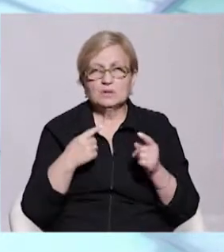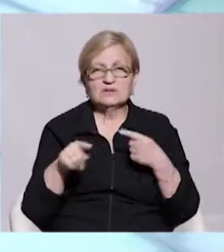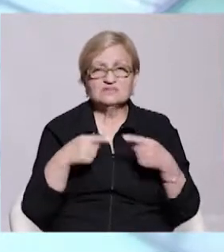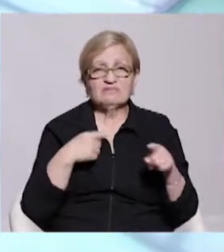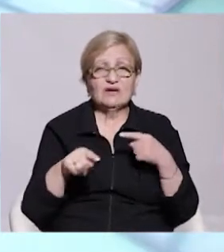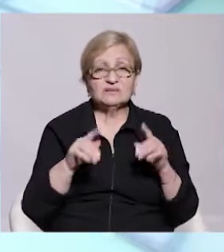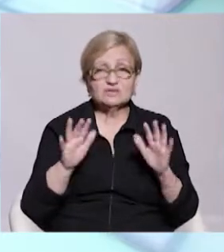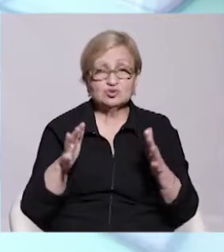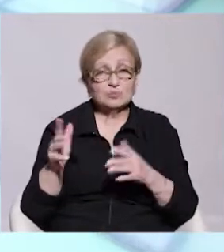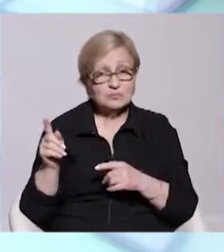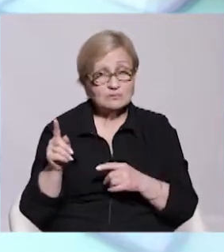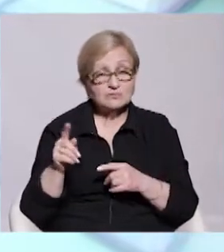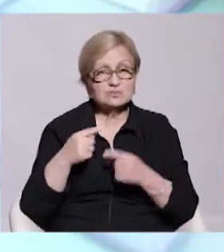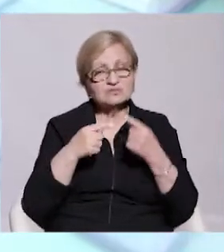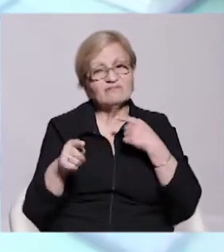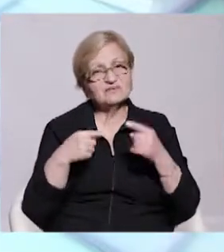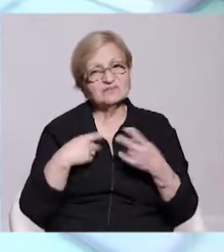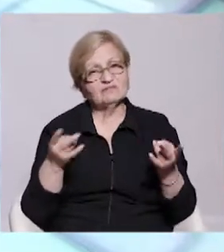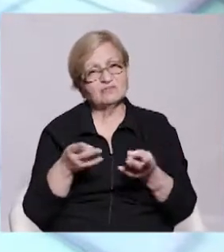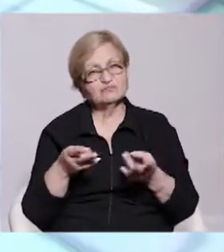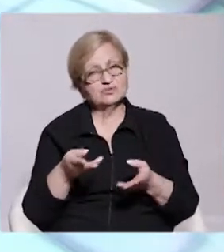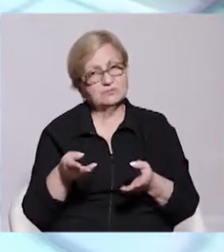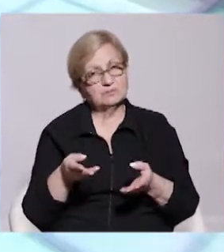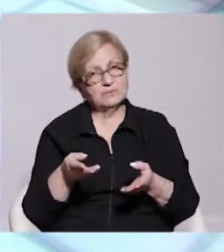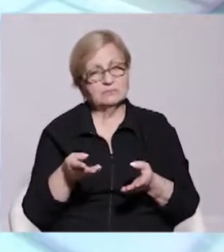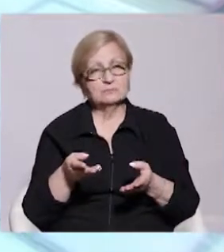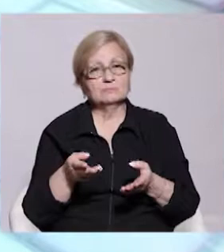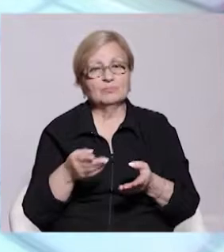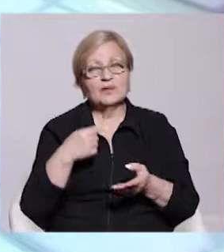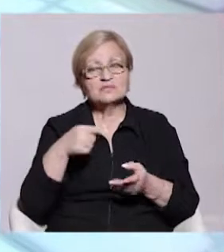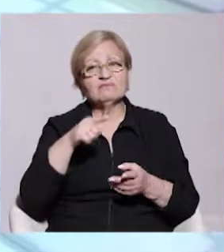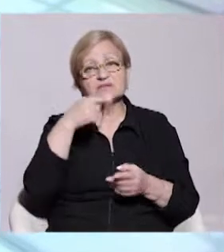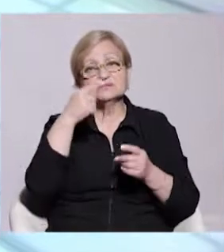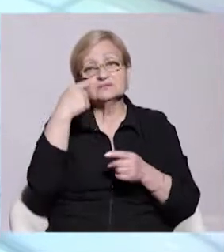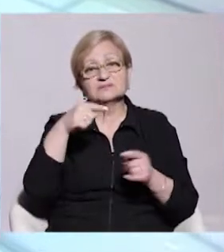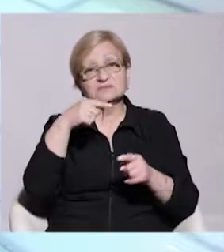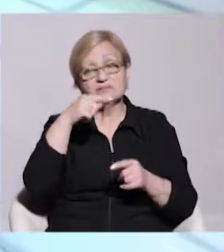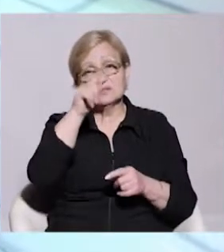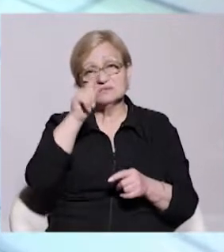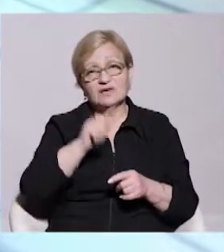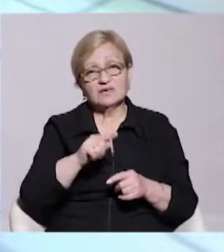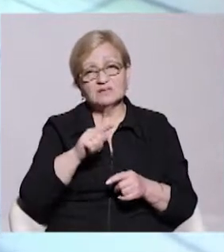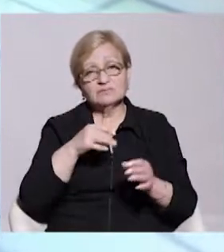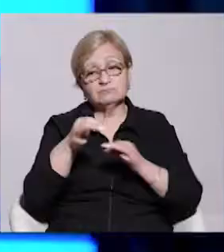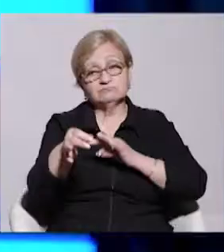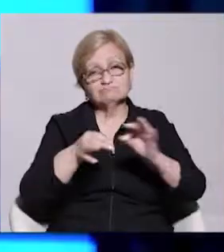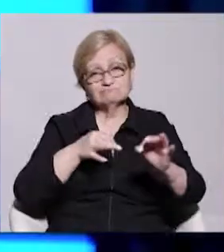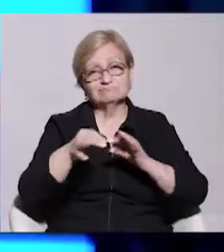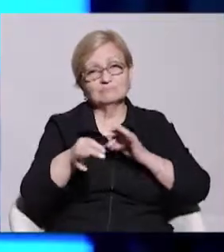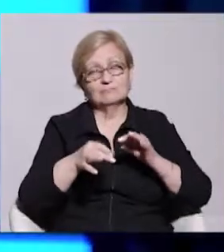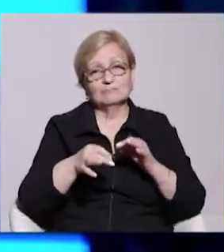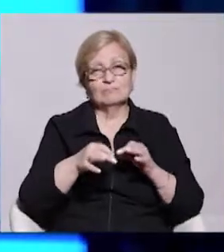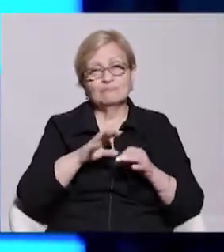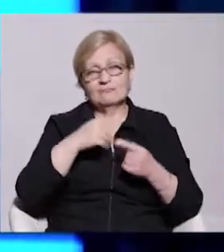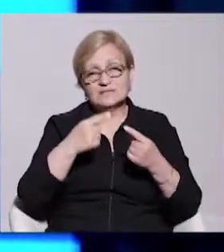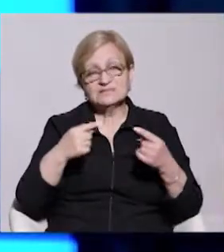სხვადასხვა შემთხვევაში სხვადასხვა მოქმედება გვჭირდება ხოლმე. სხვადასხვა კითხვაზე პასუხის გასაცემად, სხვანაირად რო ვთქვა,